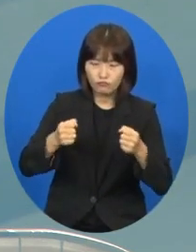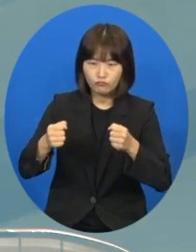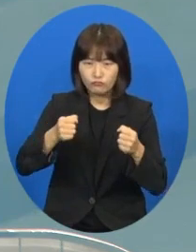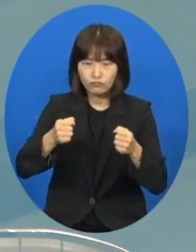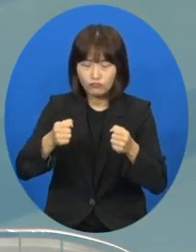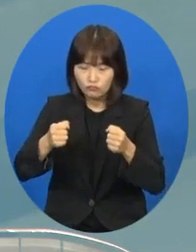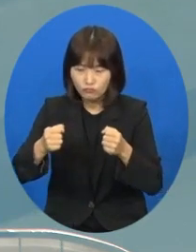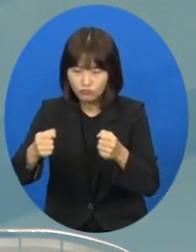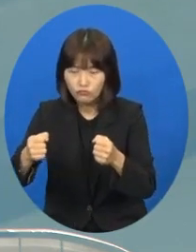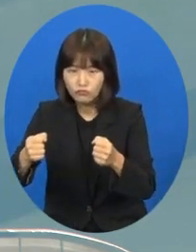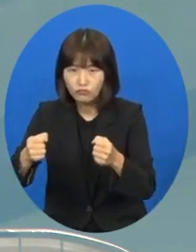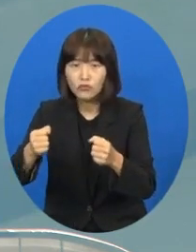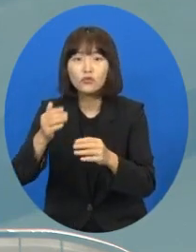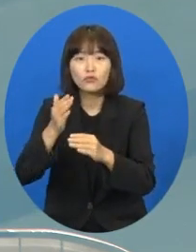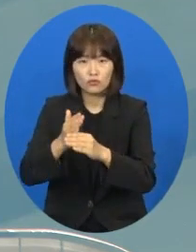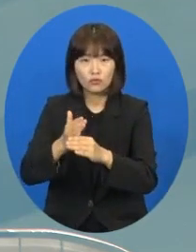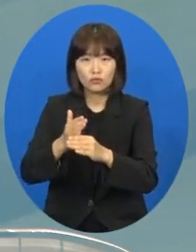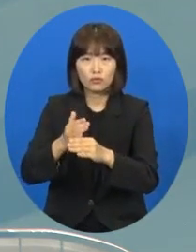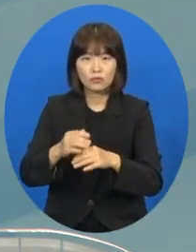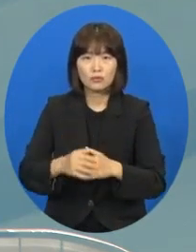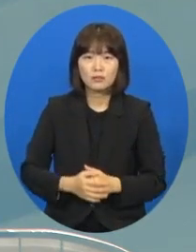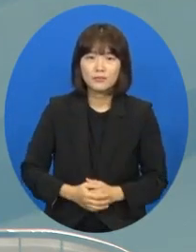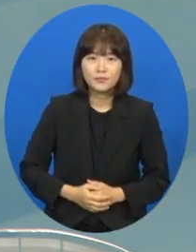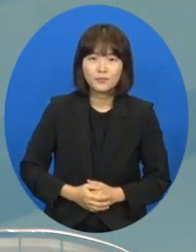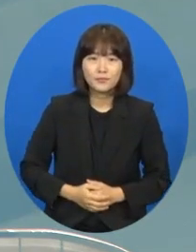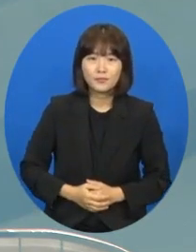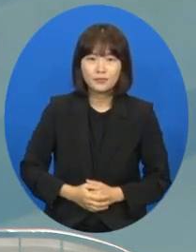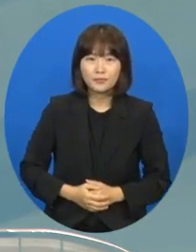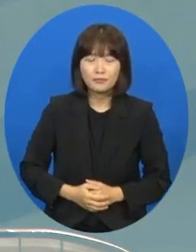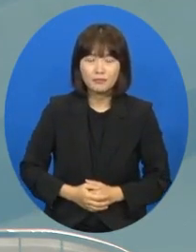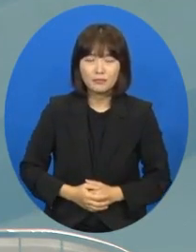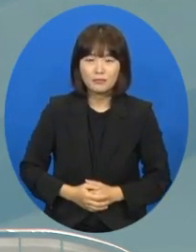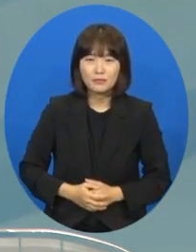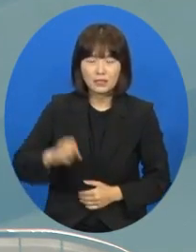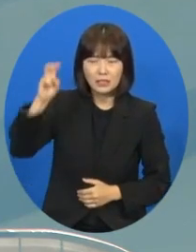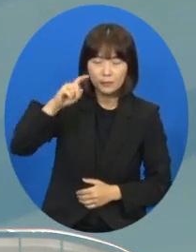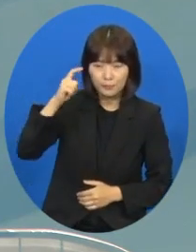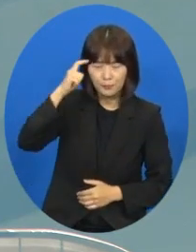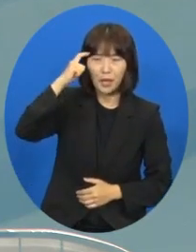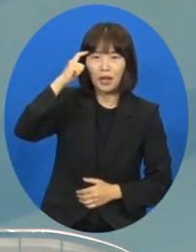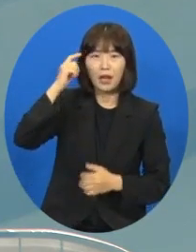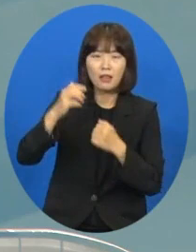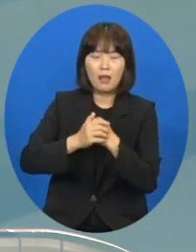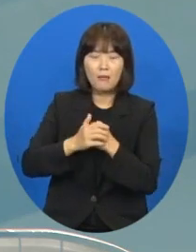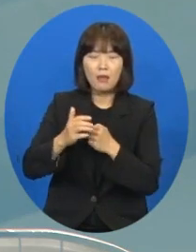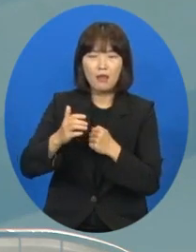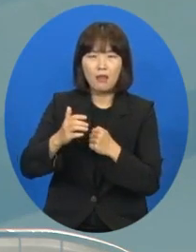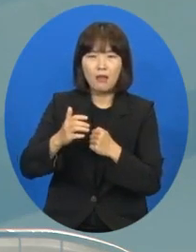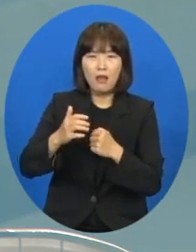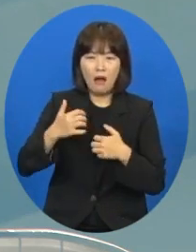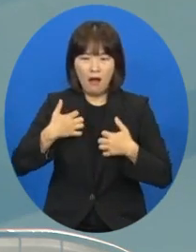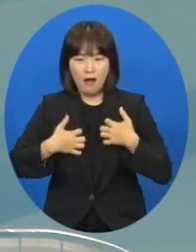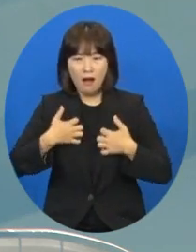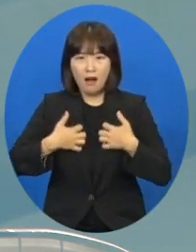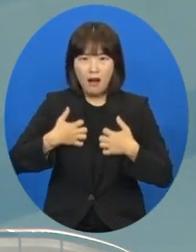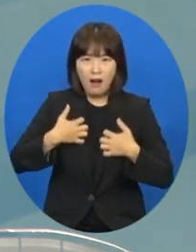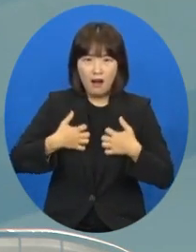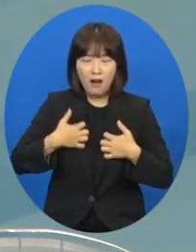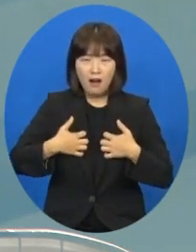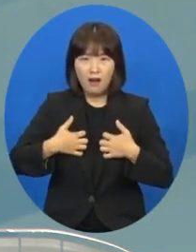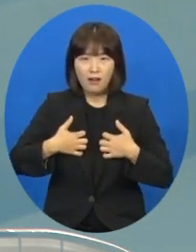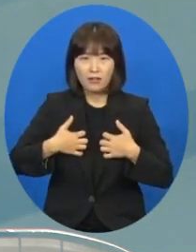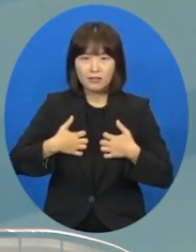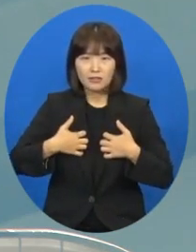있는 중이었는데 얼마나 마음이 기쁘고 또 이 영감을 잃어버리면 안 되겠다고